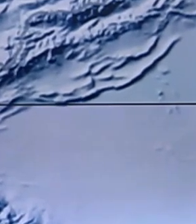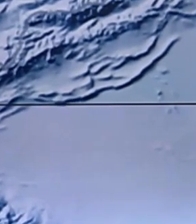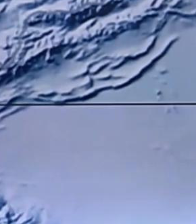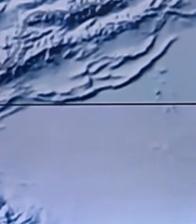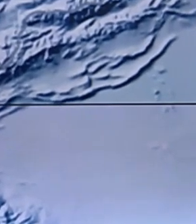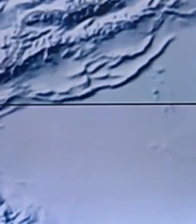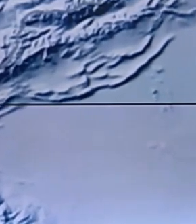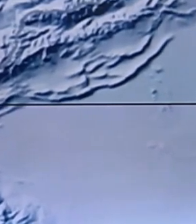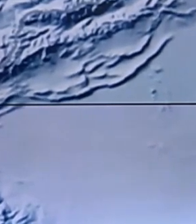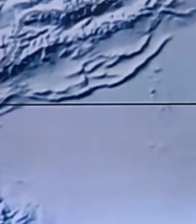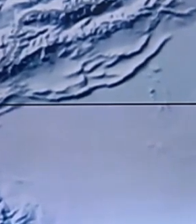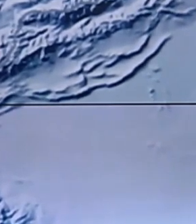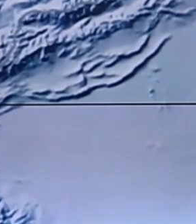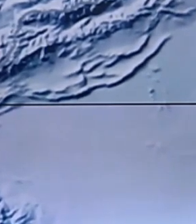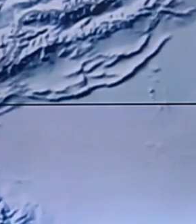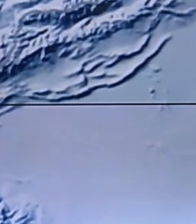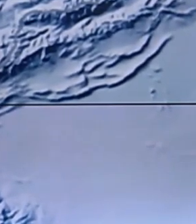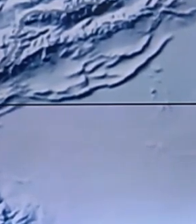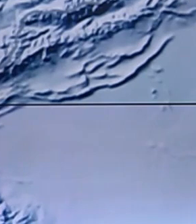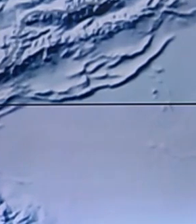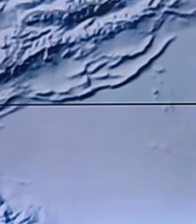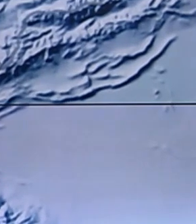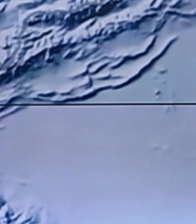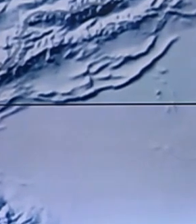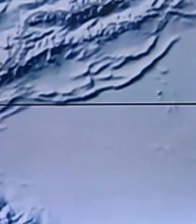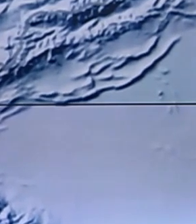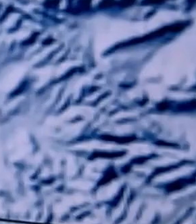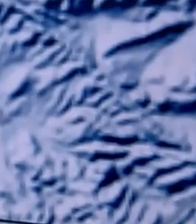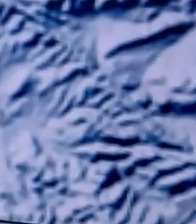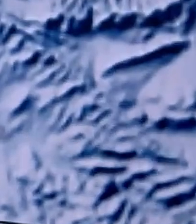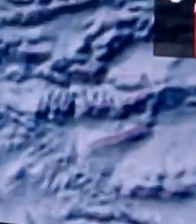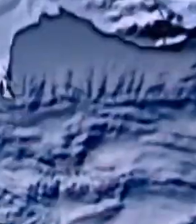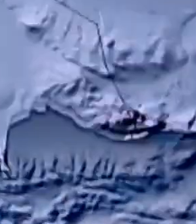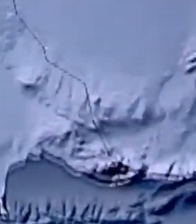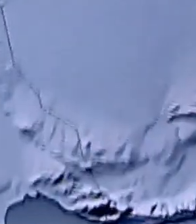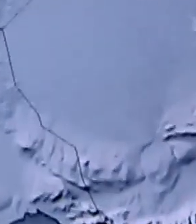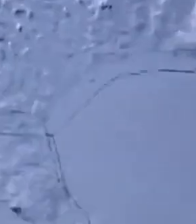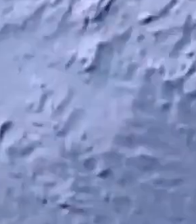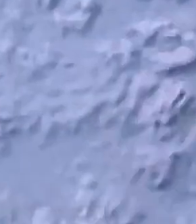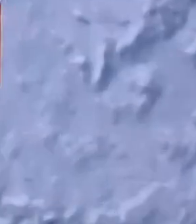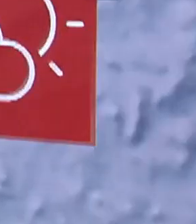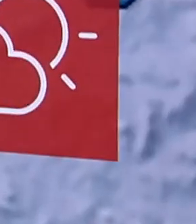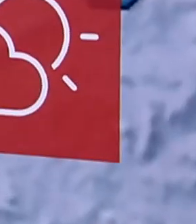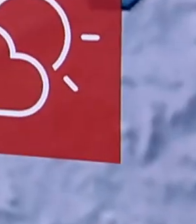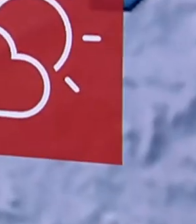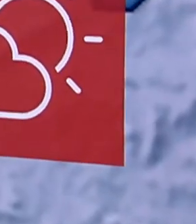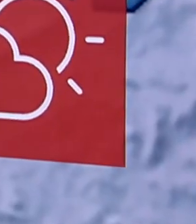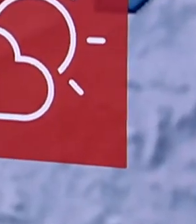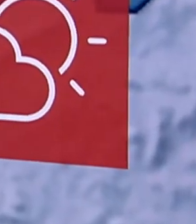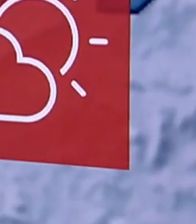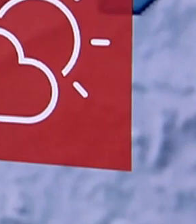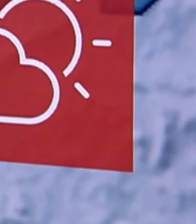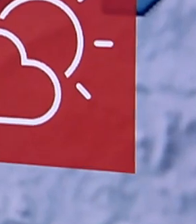жауы мүмкін, күндіз 29 градус ыстық, түнде 18 градус жылы. Нұрсултанда жауын шашынсыз көшпелі бұлт шығады,